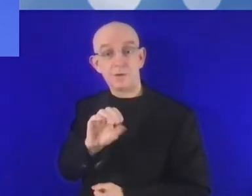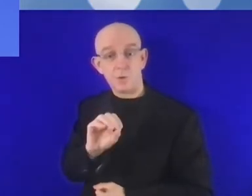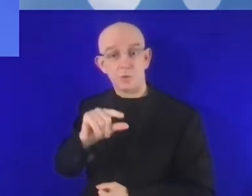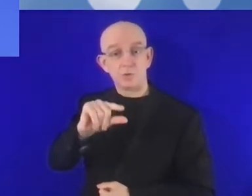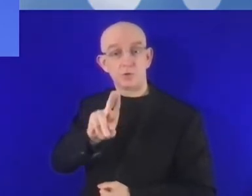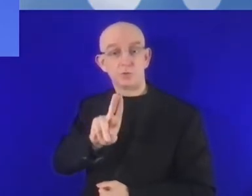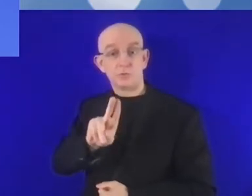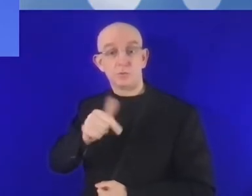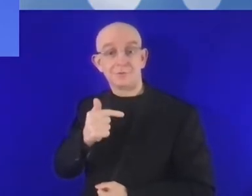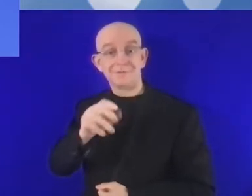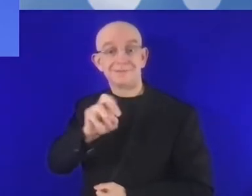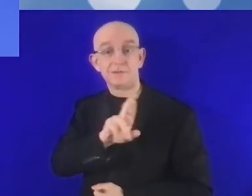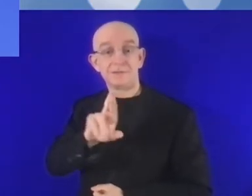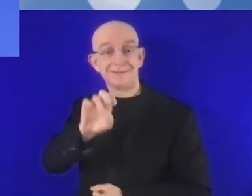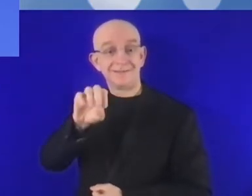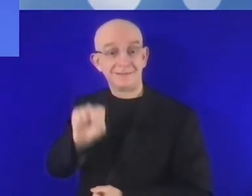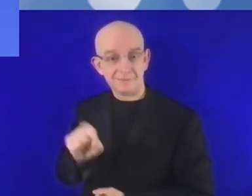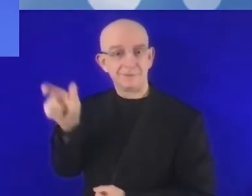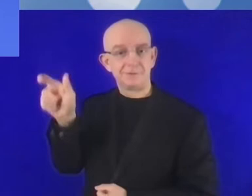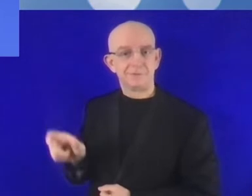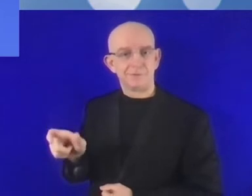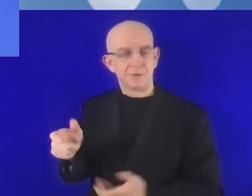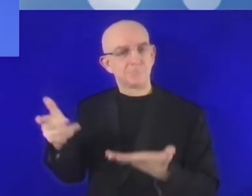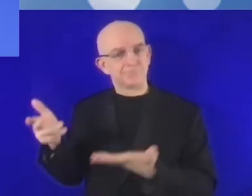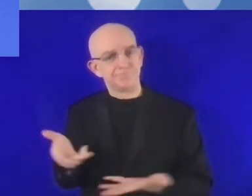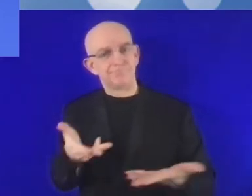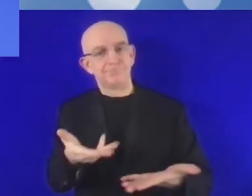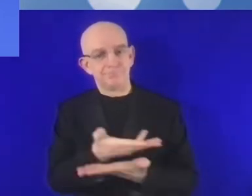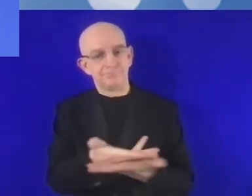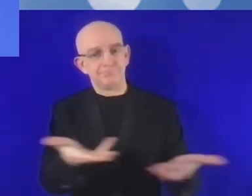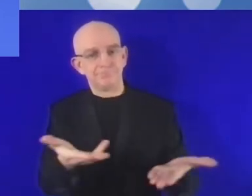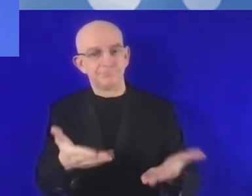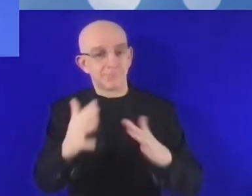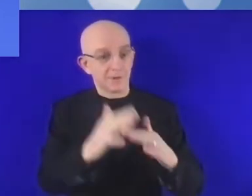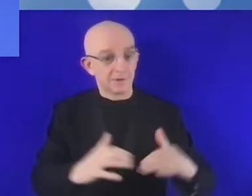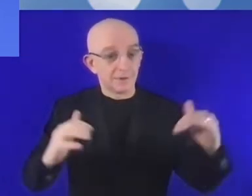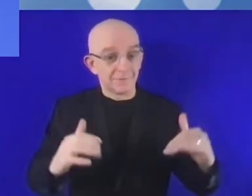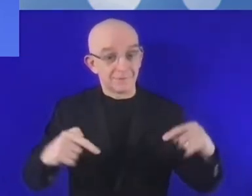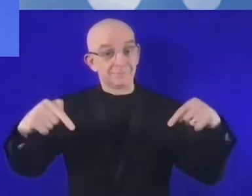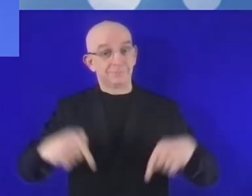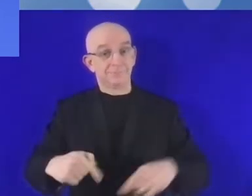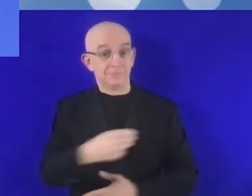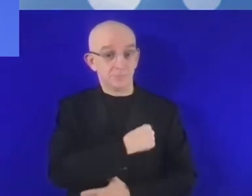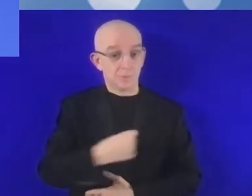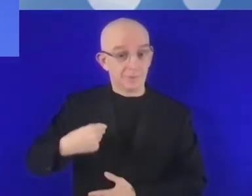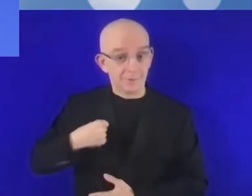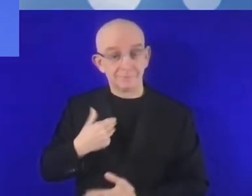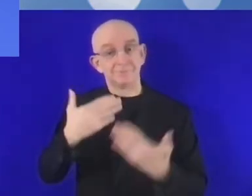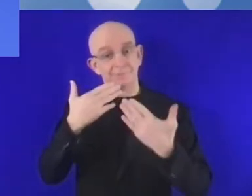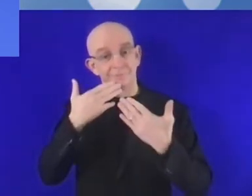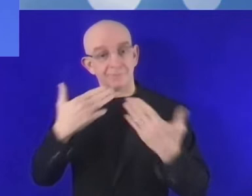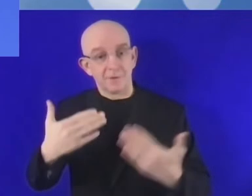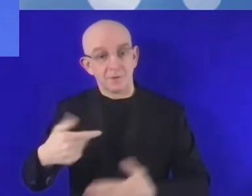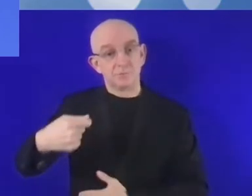أود أن أتقدم بالشكر الجزيل للحكومة البولندية، شكر الخاص إلى